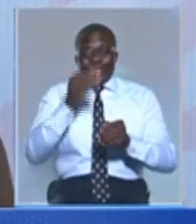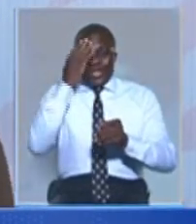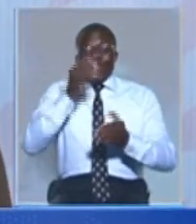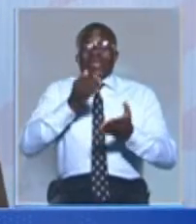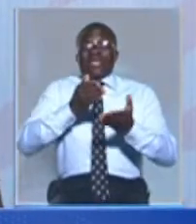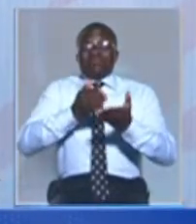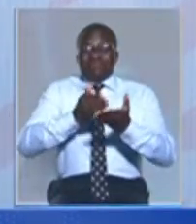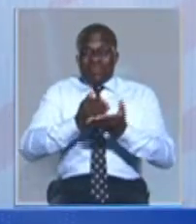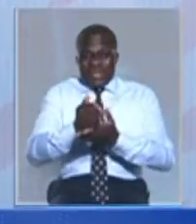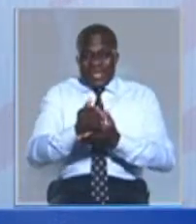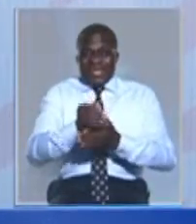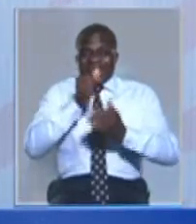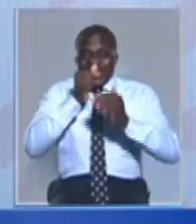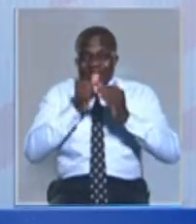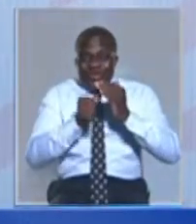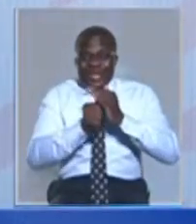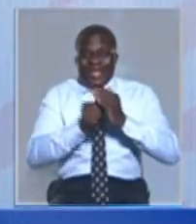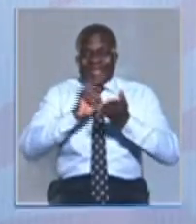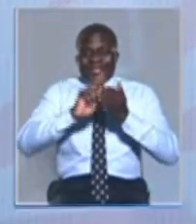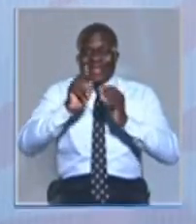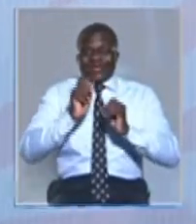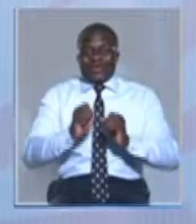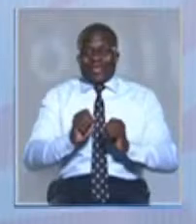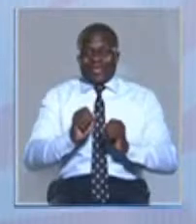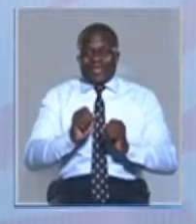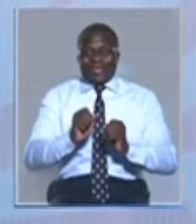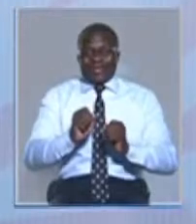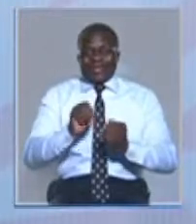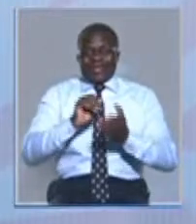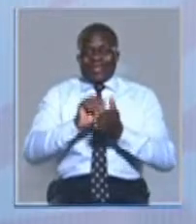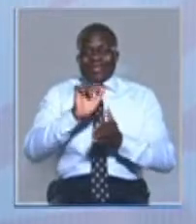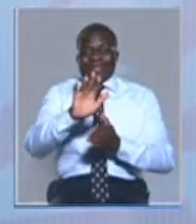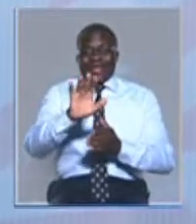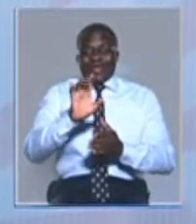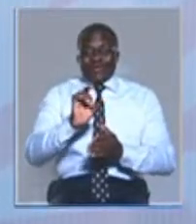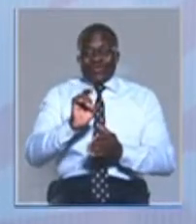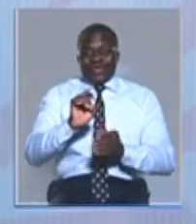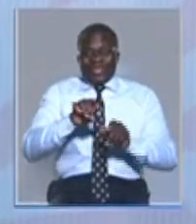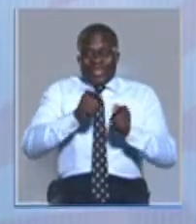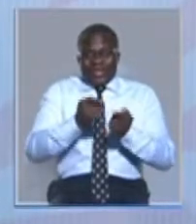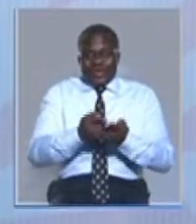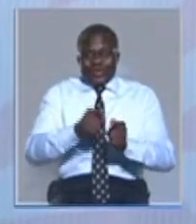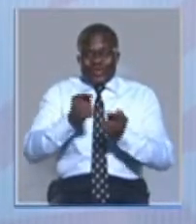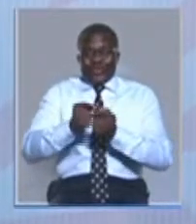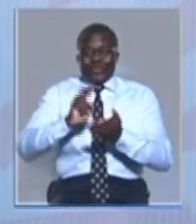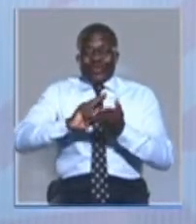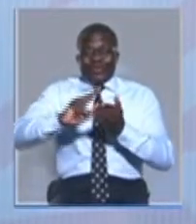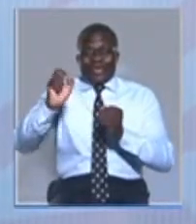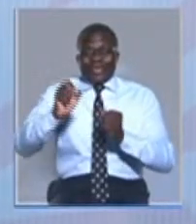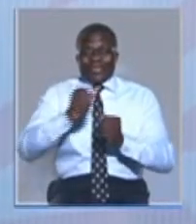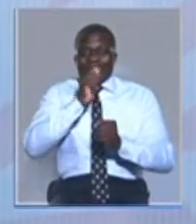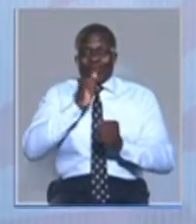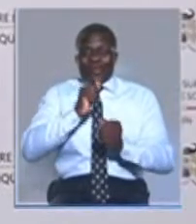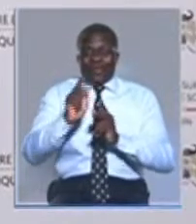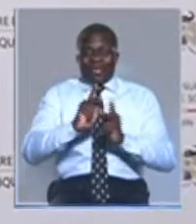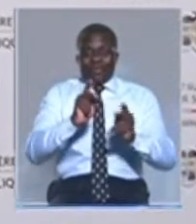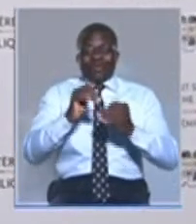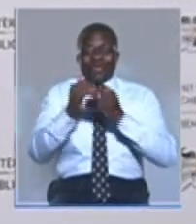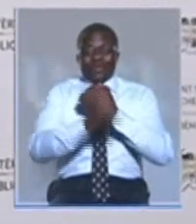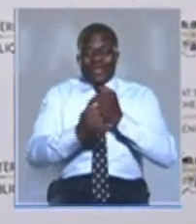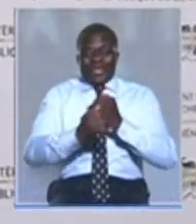sont cachés dans nos universités. 58 entités universitaires privées et publiques du